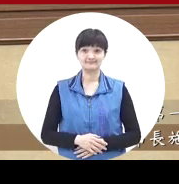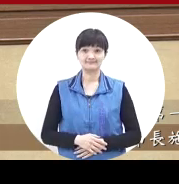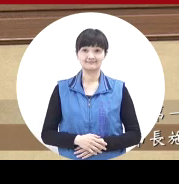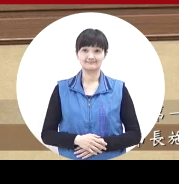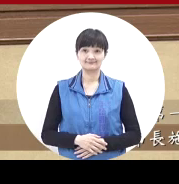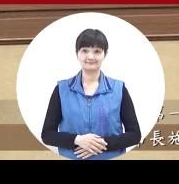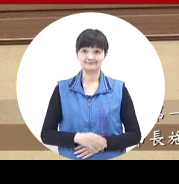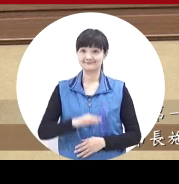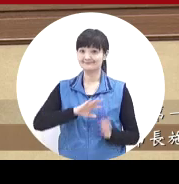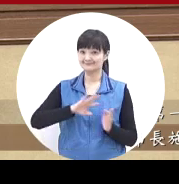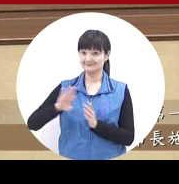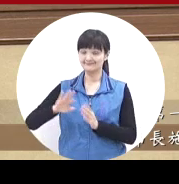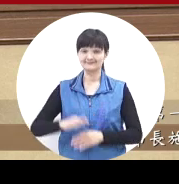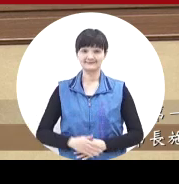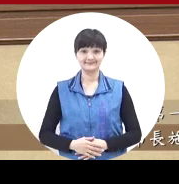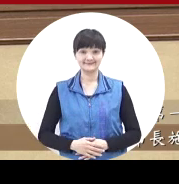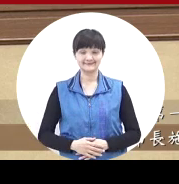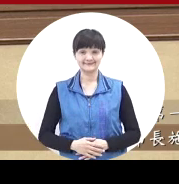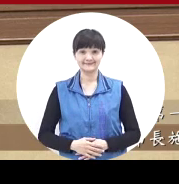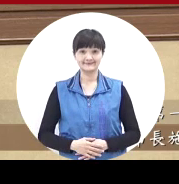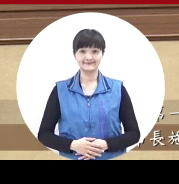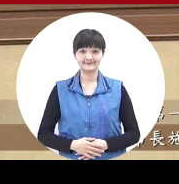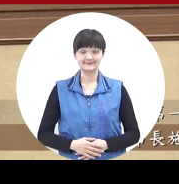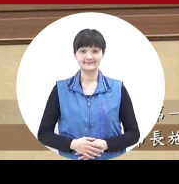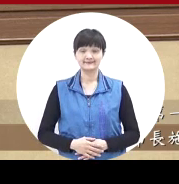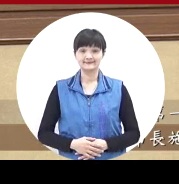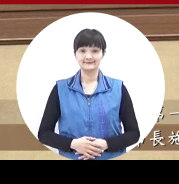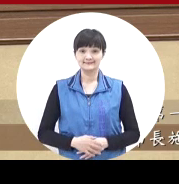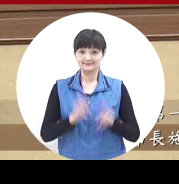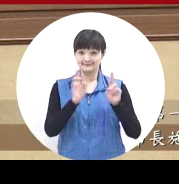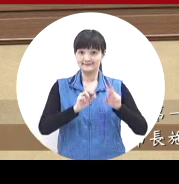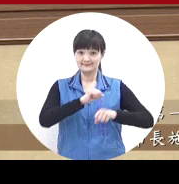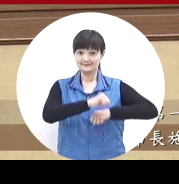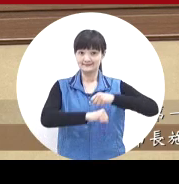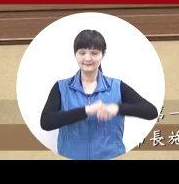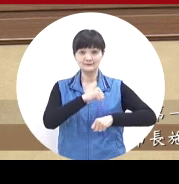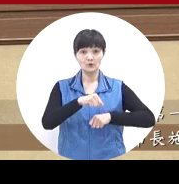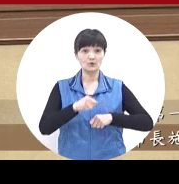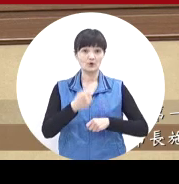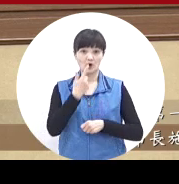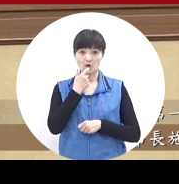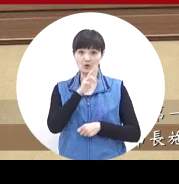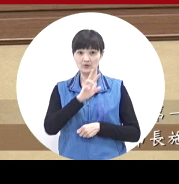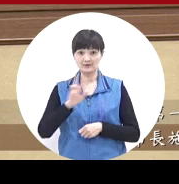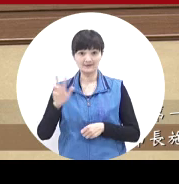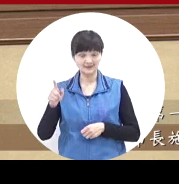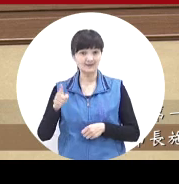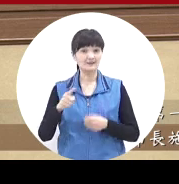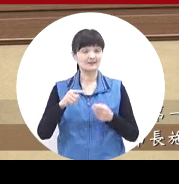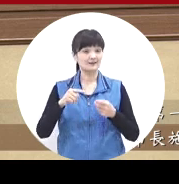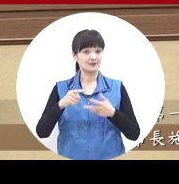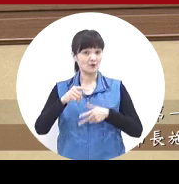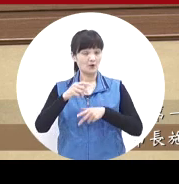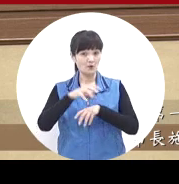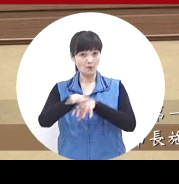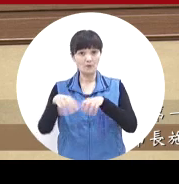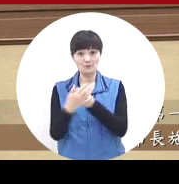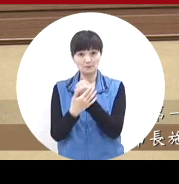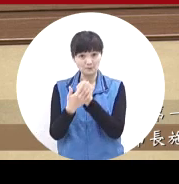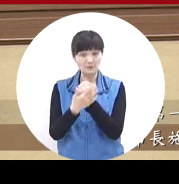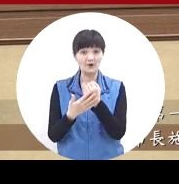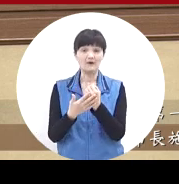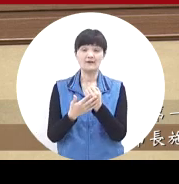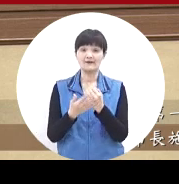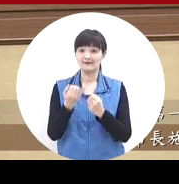至于我们的有关运动城市导入绿色运具，行销青春山海线，开发